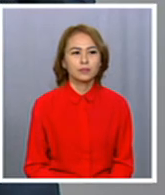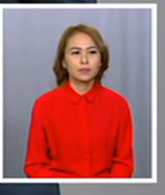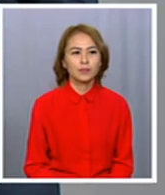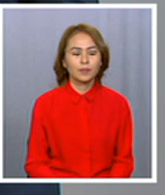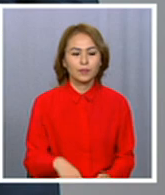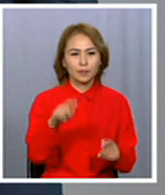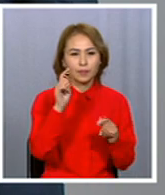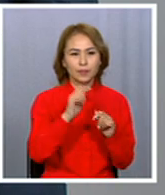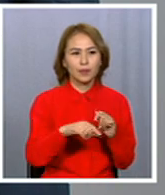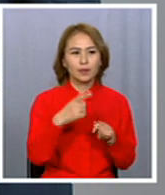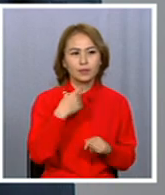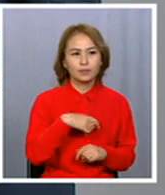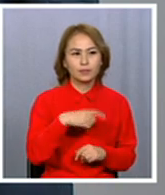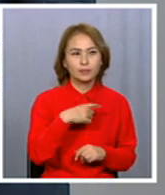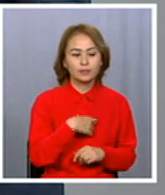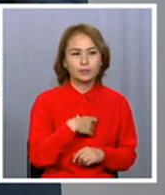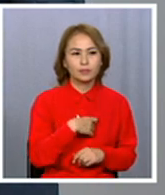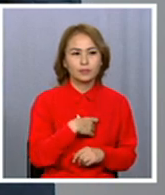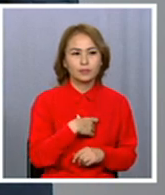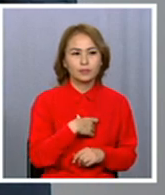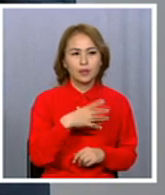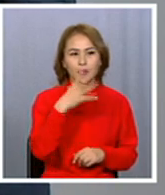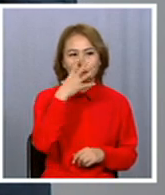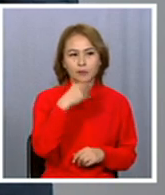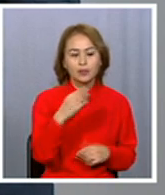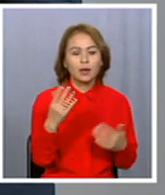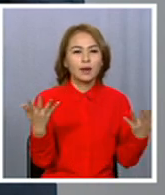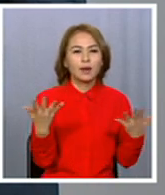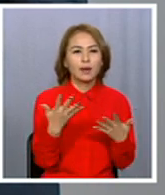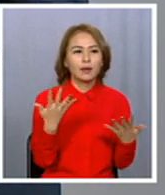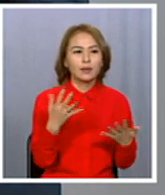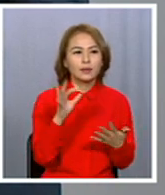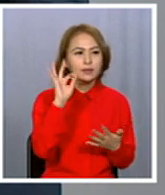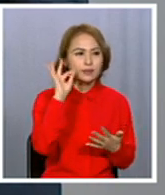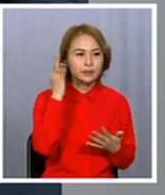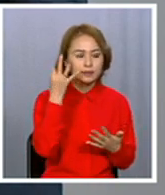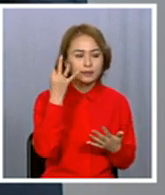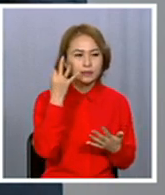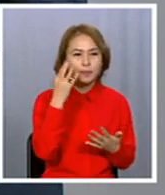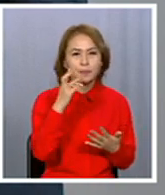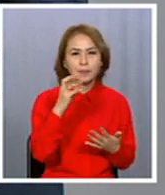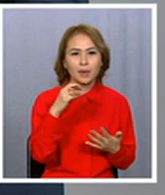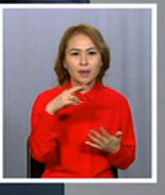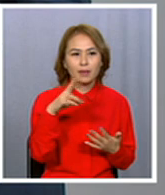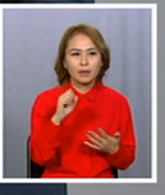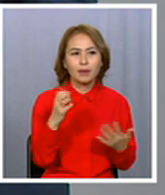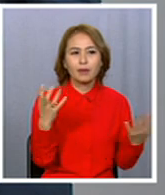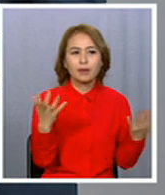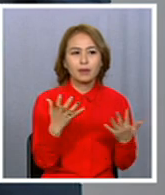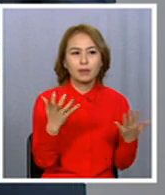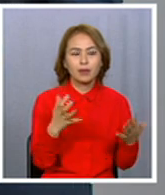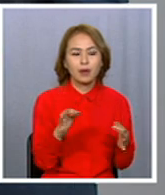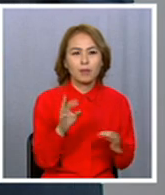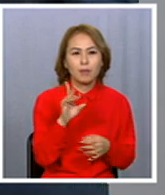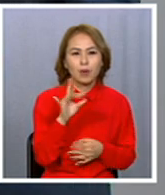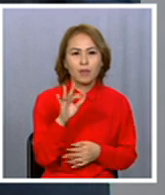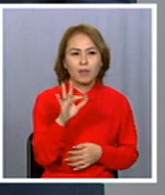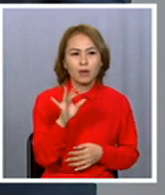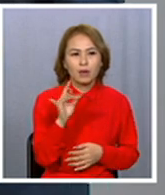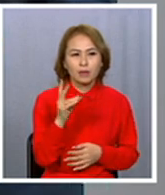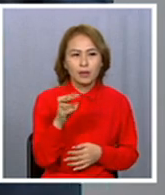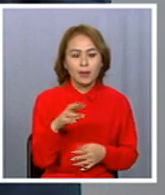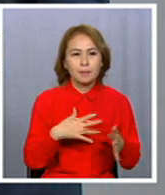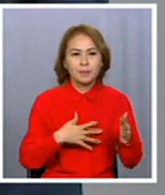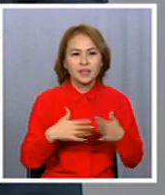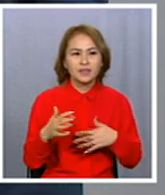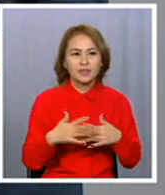Проверьте себя. Лиса какая? Хитрая. Белка какая? Проворная.